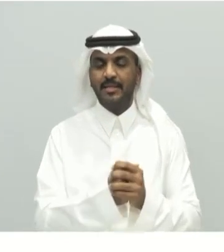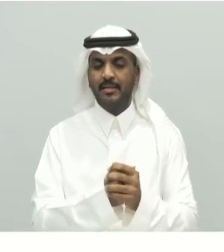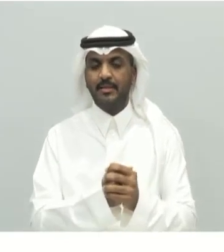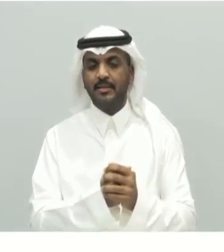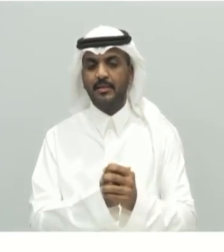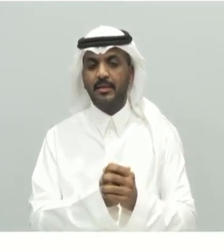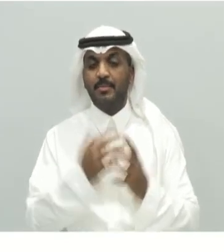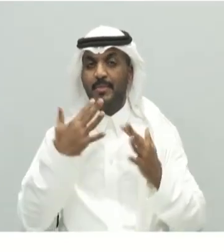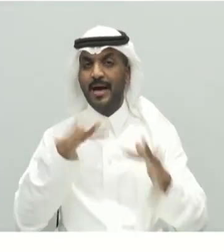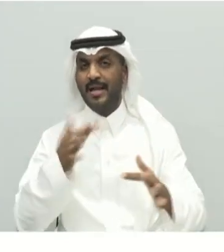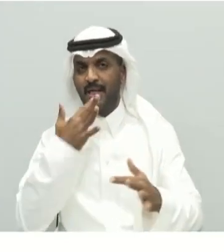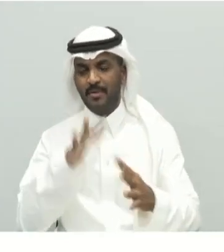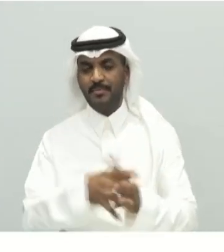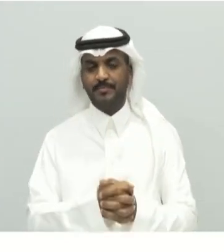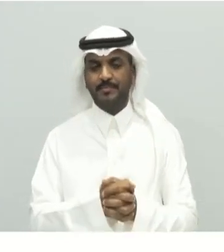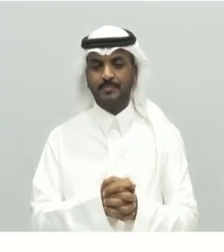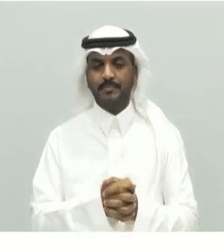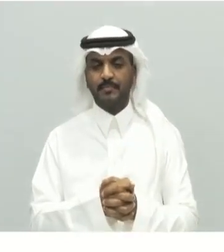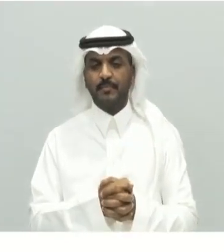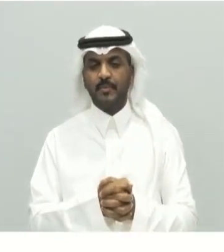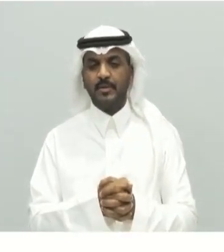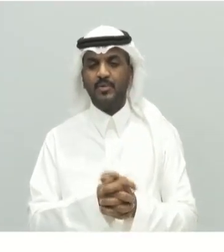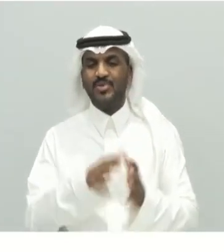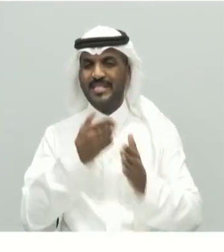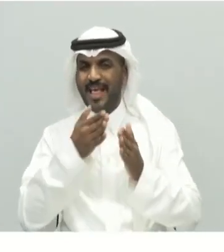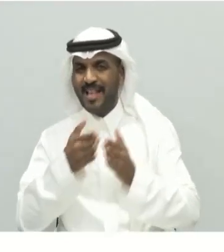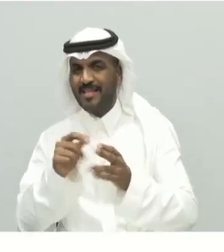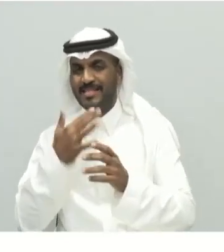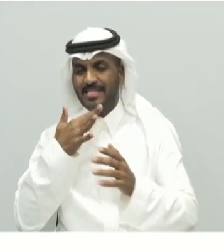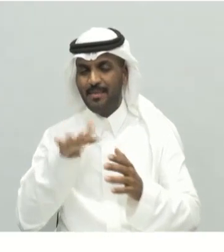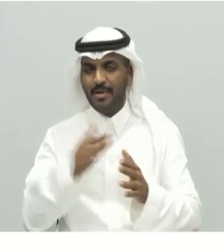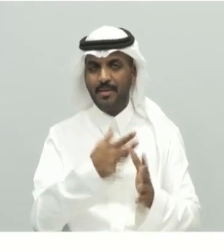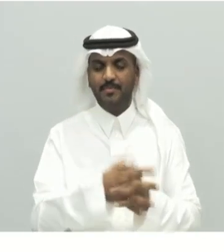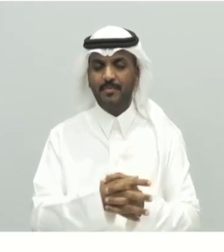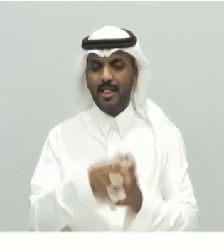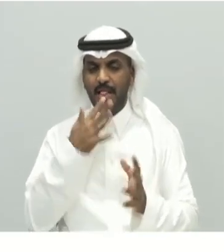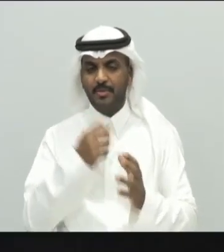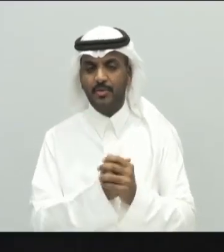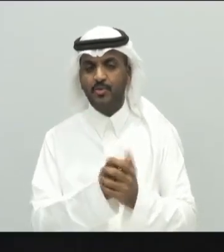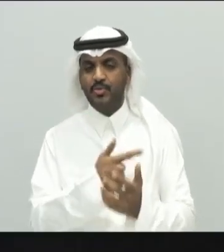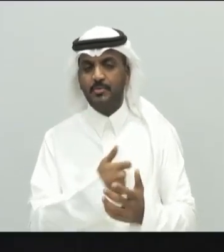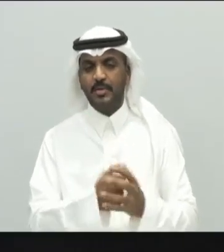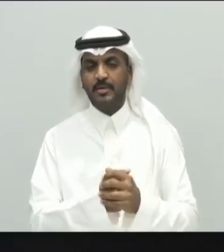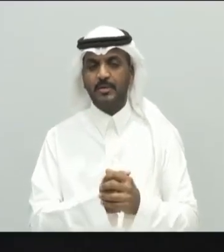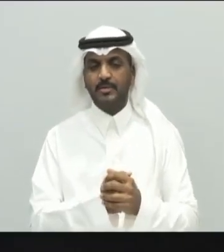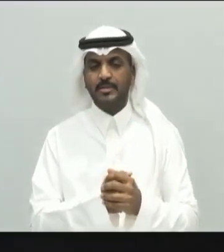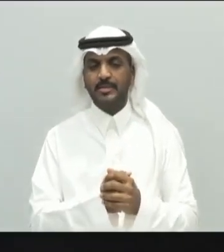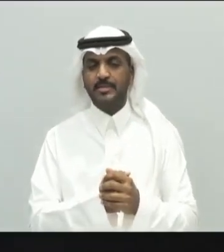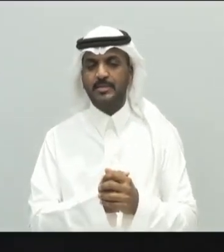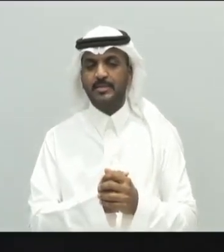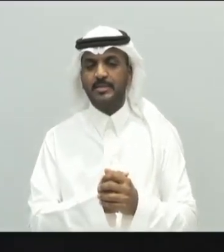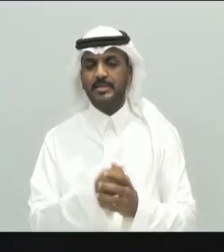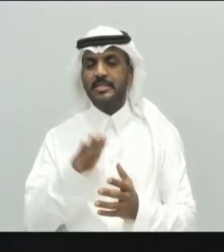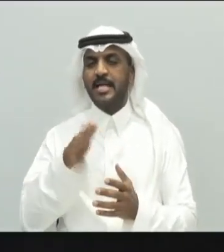الساحلي للبحر الاحمر السهل الساحلي للبحر الاحمر ويسمى سهل